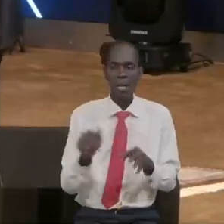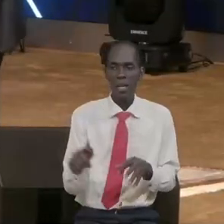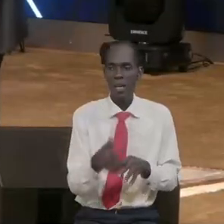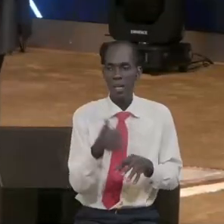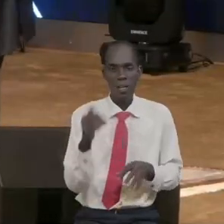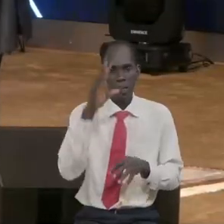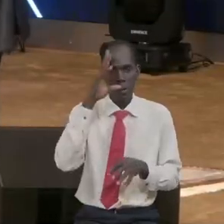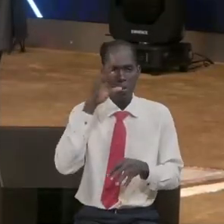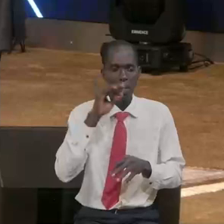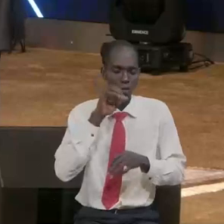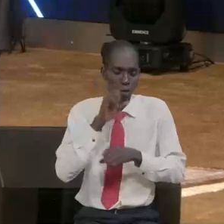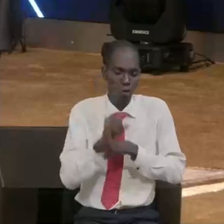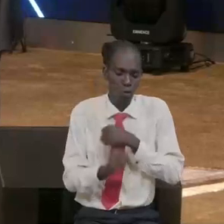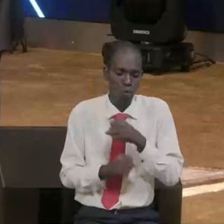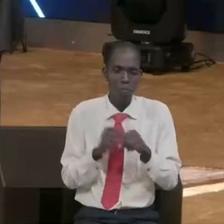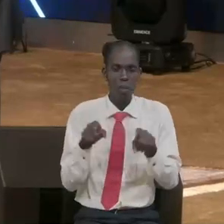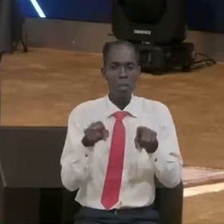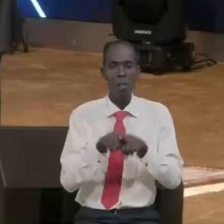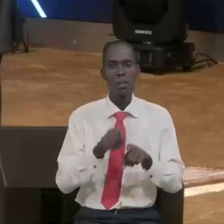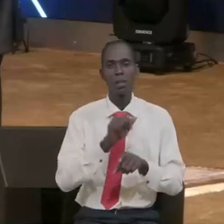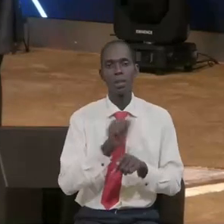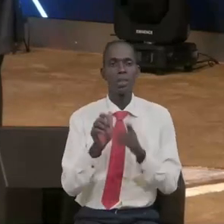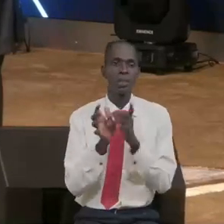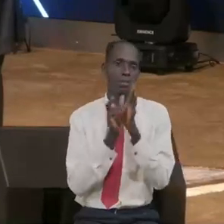si quelqu'un souffre comme chrétien,